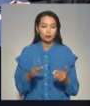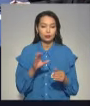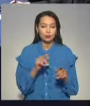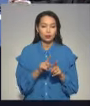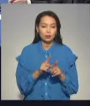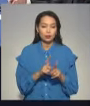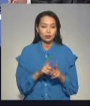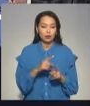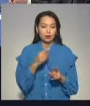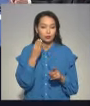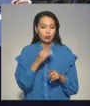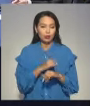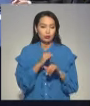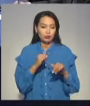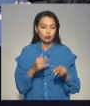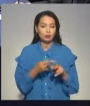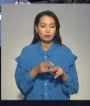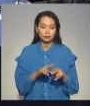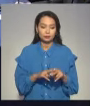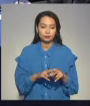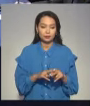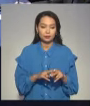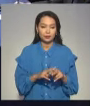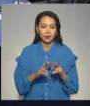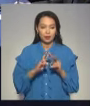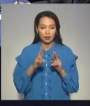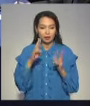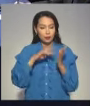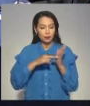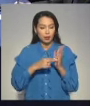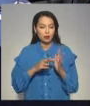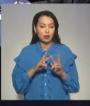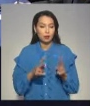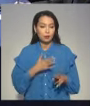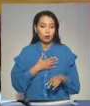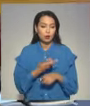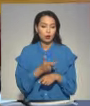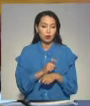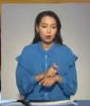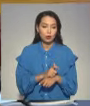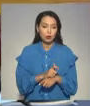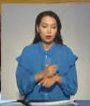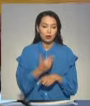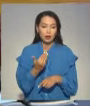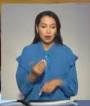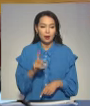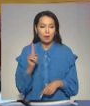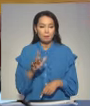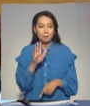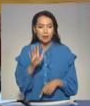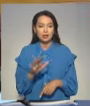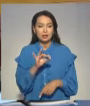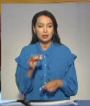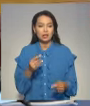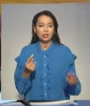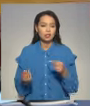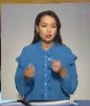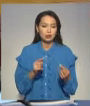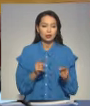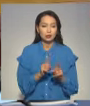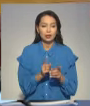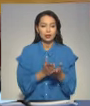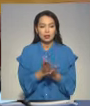нығайтуды көздейтін мұратымыз да бір. Біз үшін Қытаймен мәңгілік әрі жан-жақты